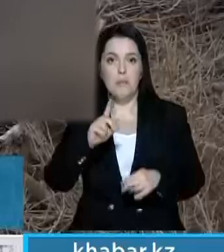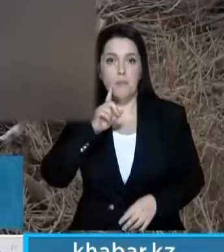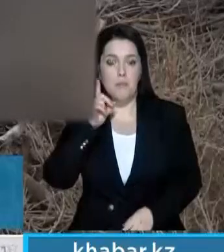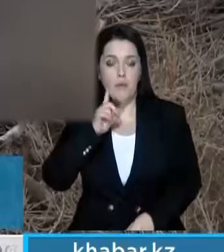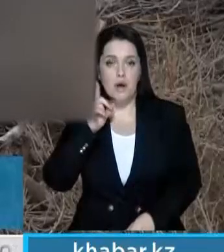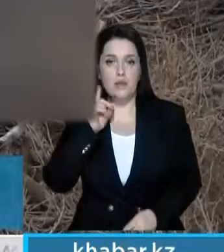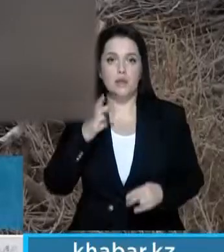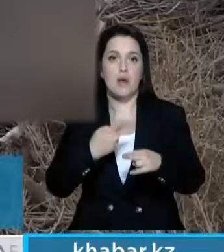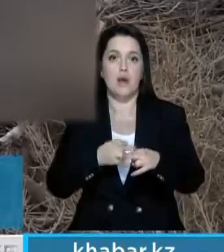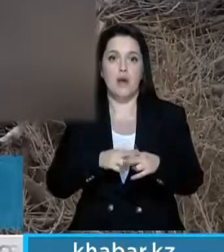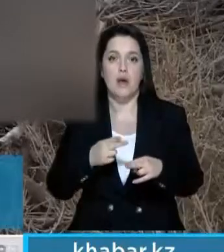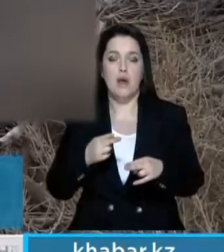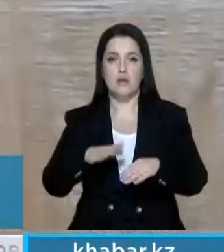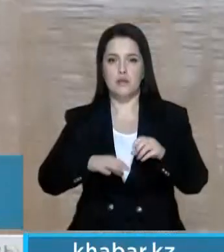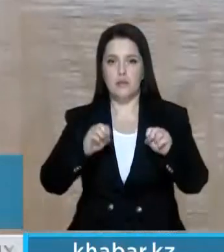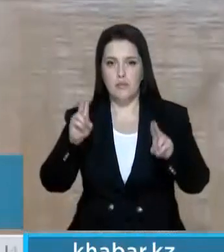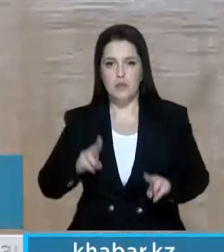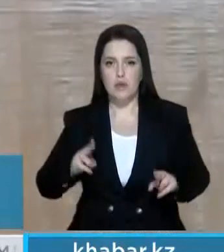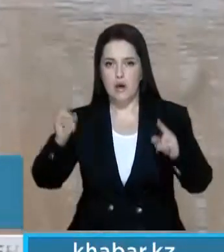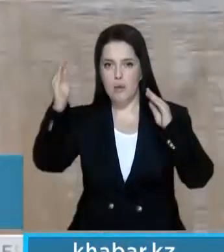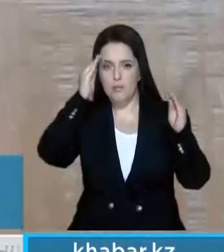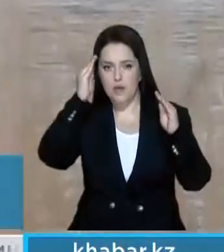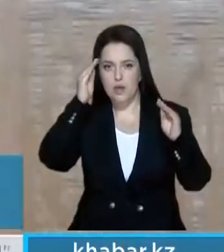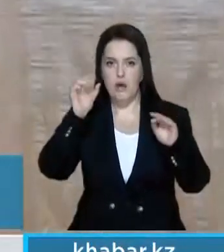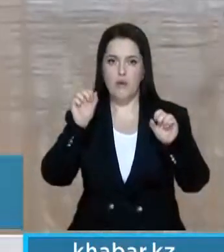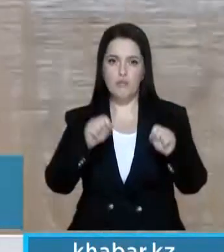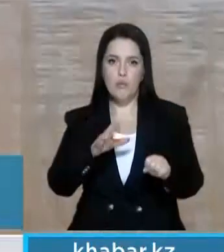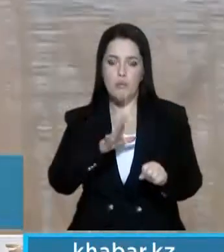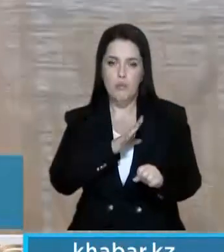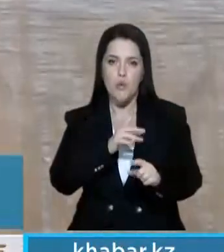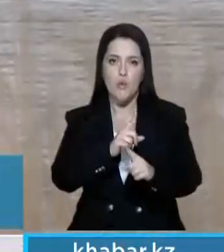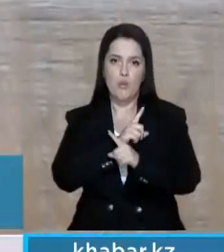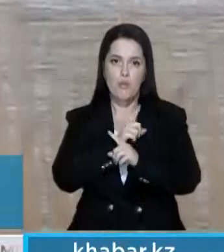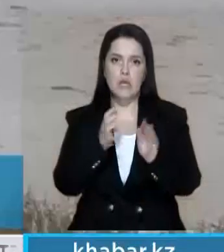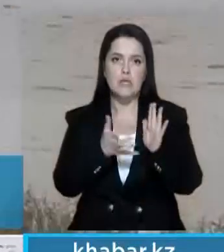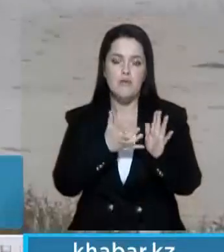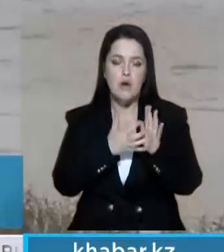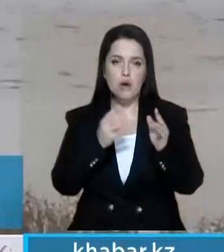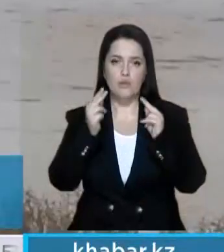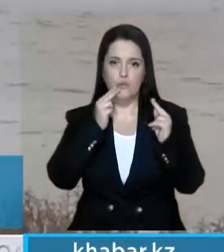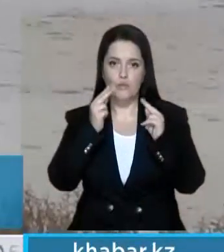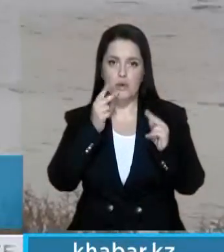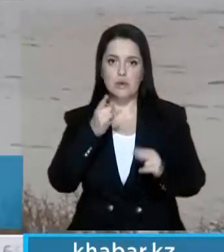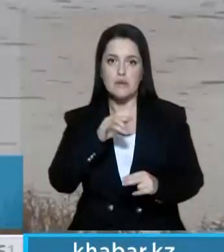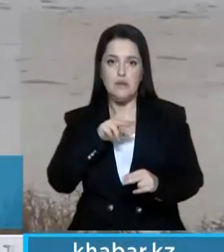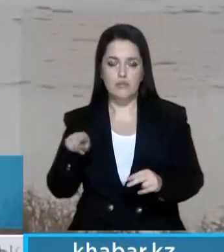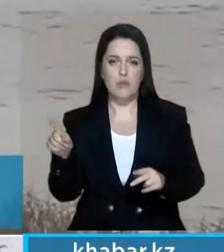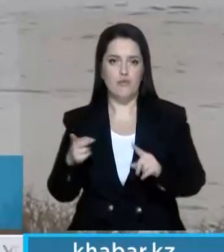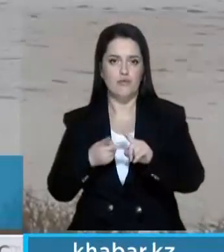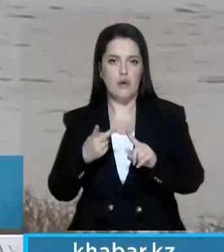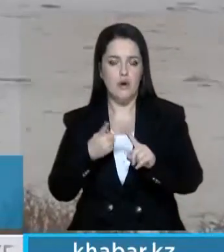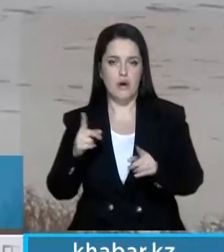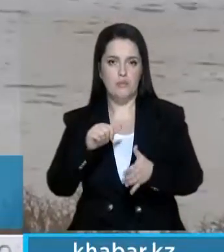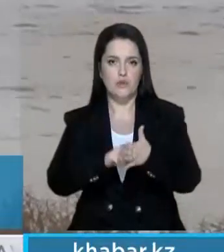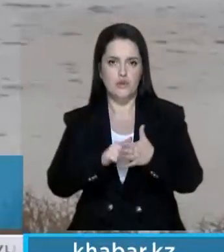особи некоторые специалисты высказывали мнение что возможно лебеди умерли из-за нехватки пищи а птичий грипп стал второстепенной причиной